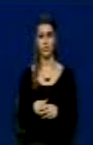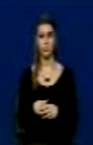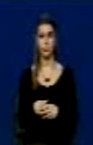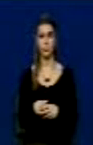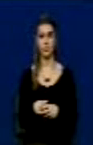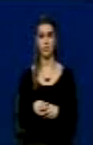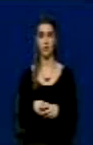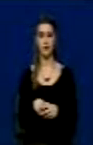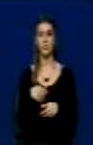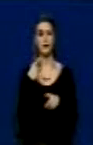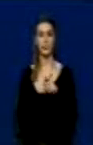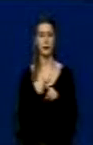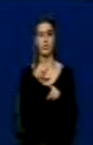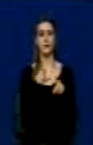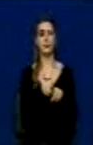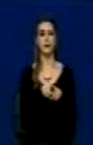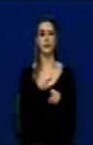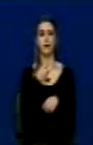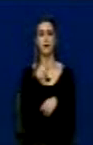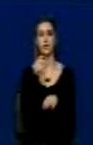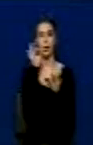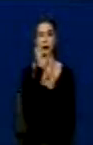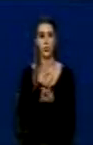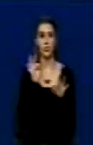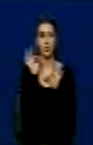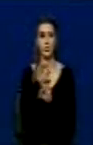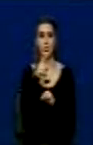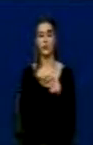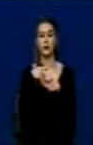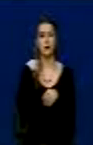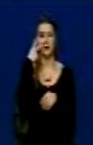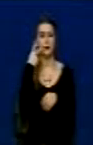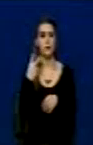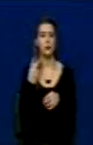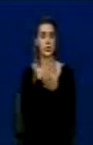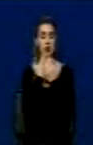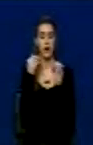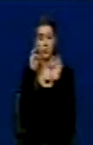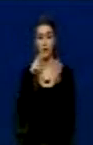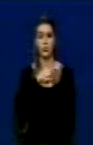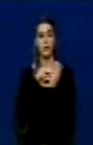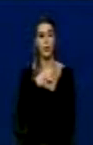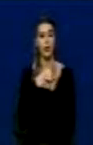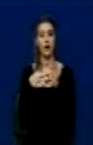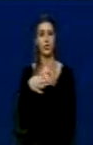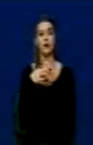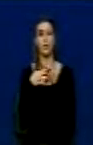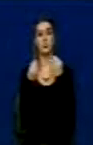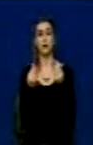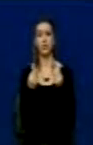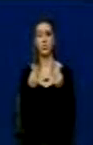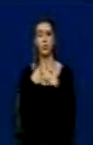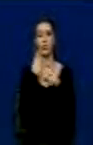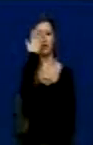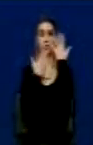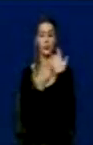Kjo është arsyeja pse në çdo raport progresit pastaj po na vjen kritika që nuk kemi kurfar sistemit konsoliduar edhe unik të